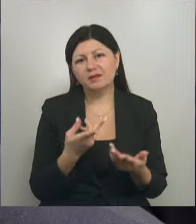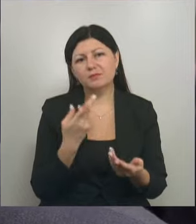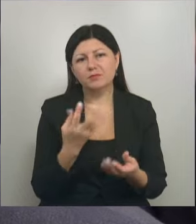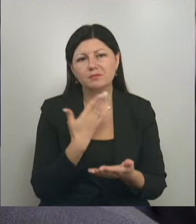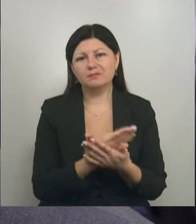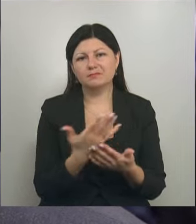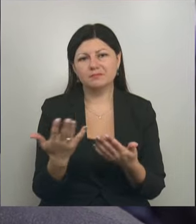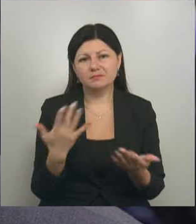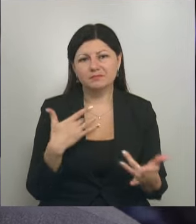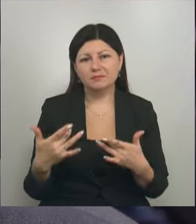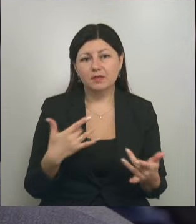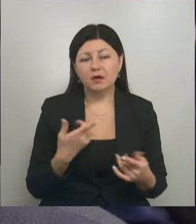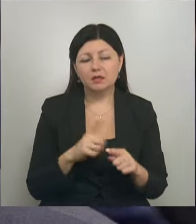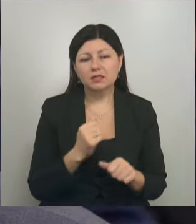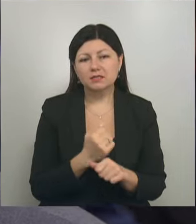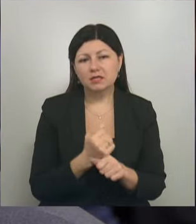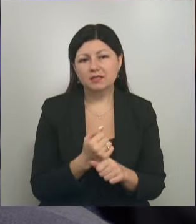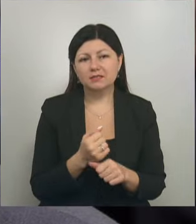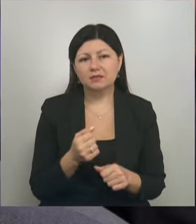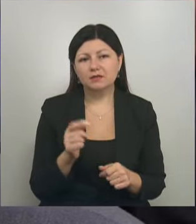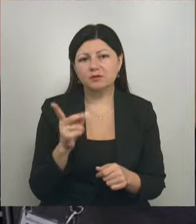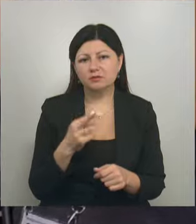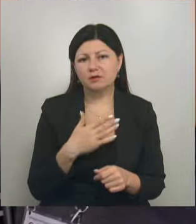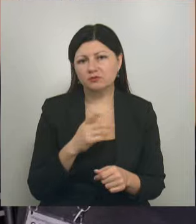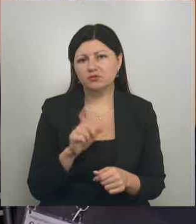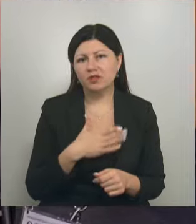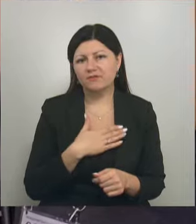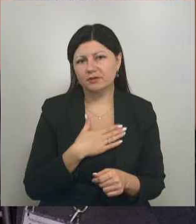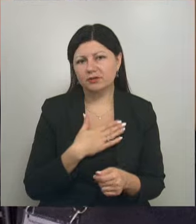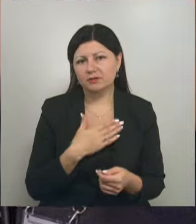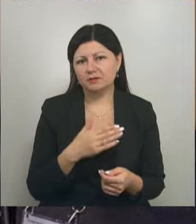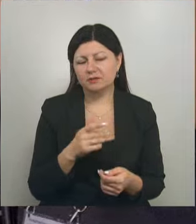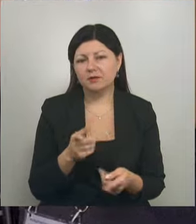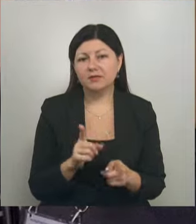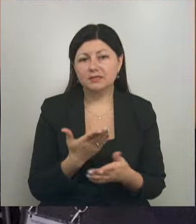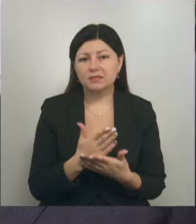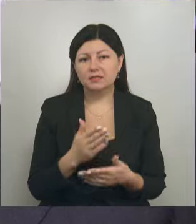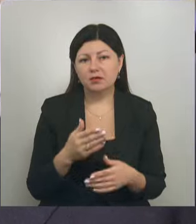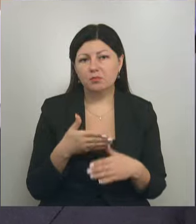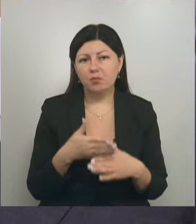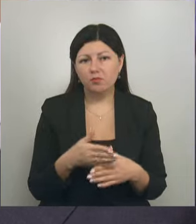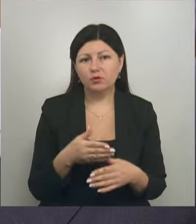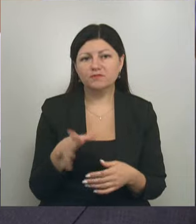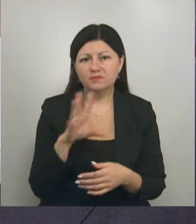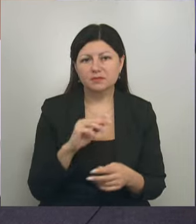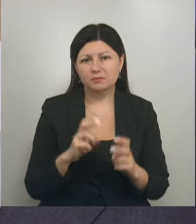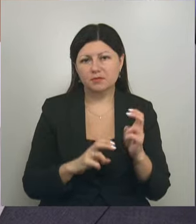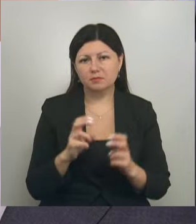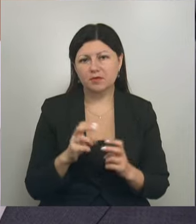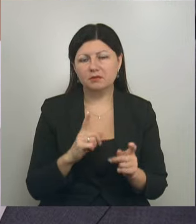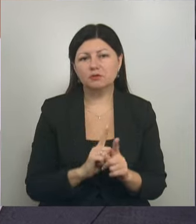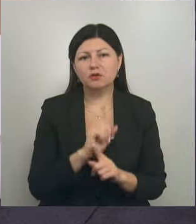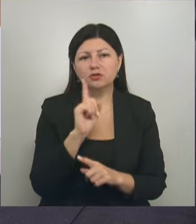Это делается именно для того, что чисто исходя из человеческих побуждений. Если у нас есть такая помощь всех предприятий,